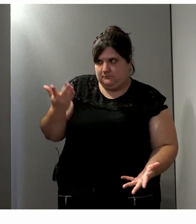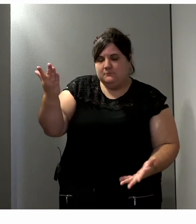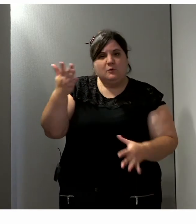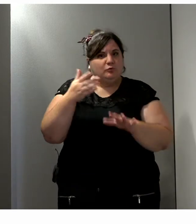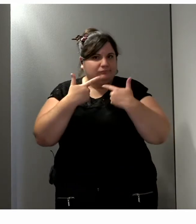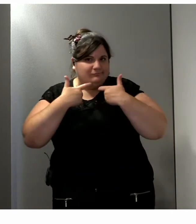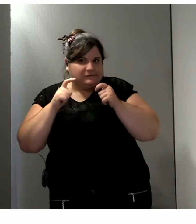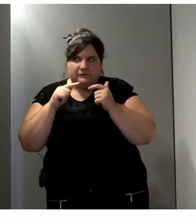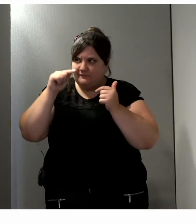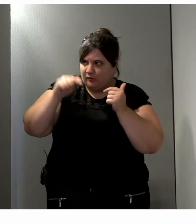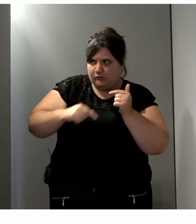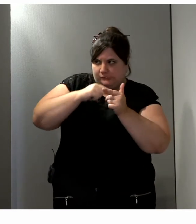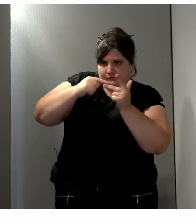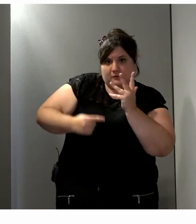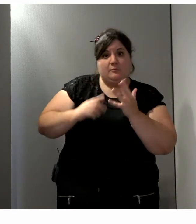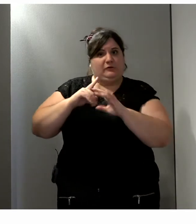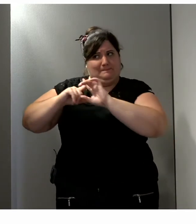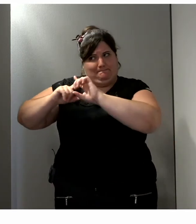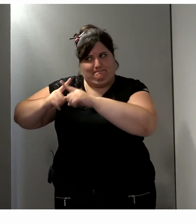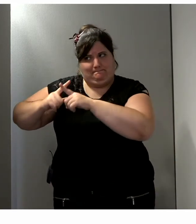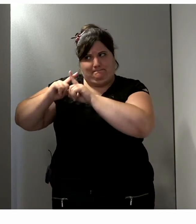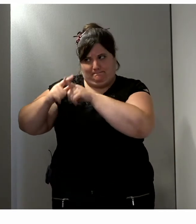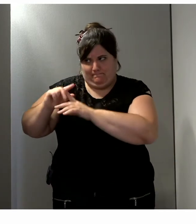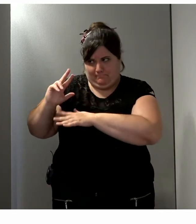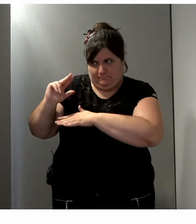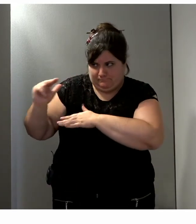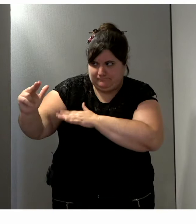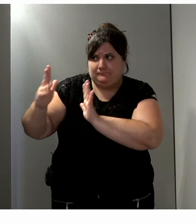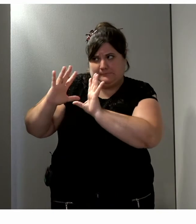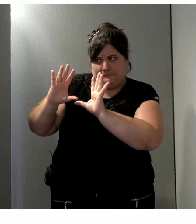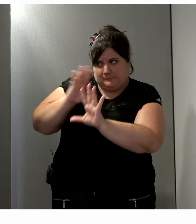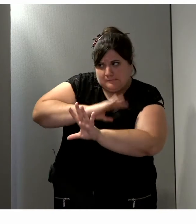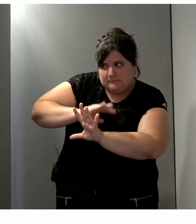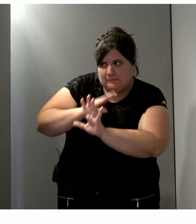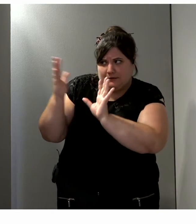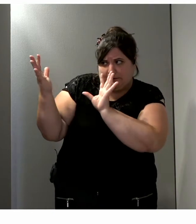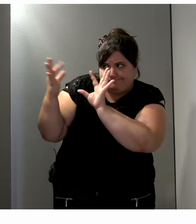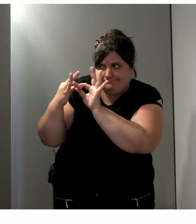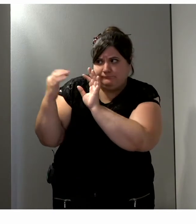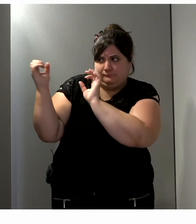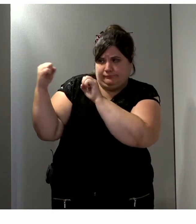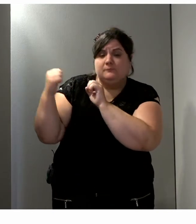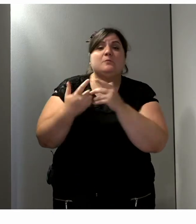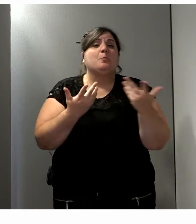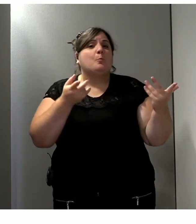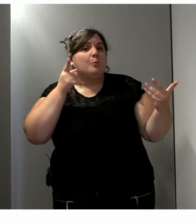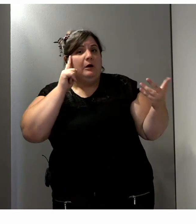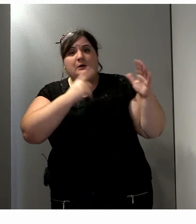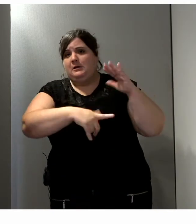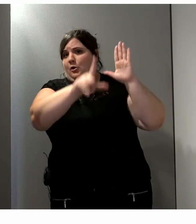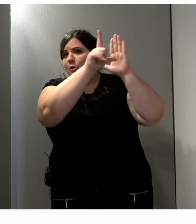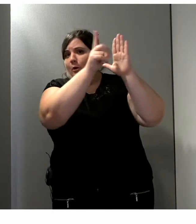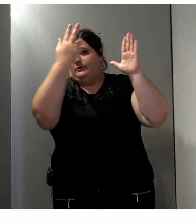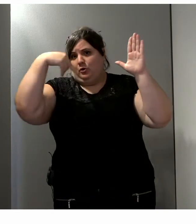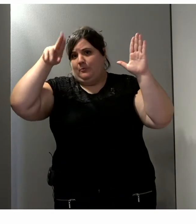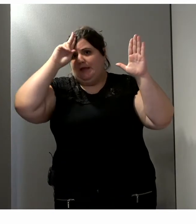eux des conventions et cette dimension, donc dans le prolongement d'une directive européenne qui est la directive